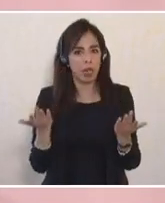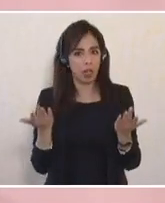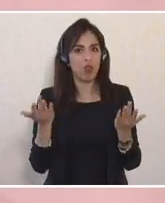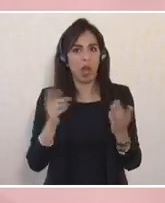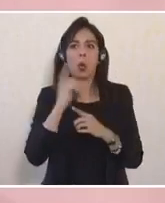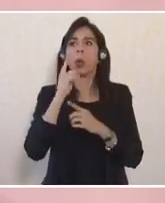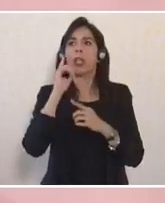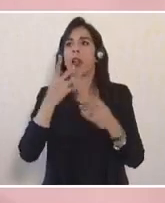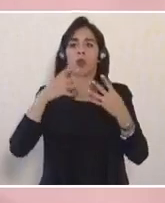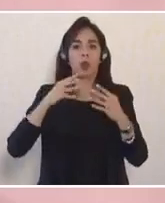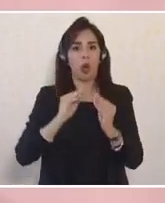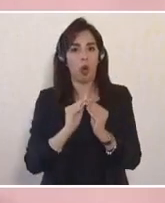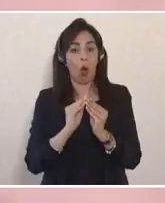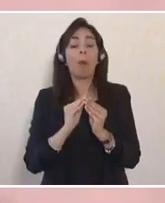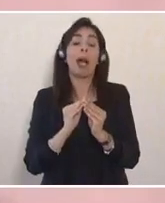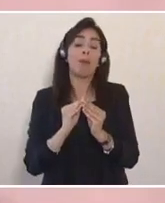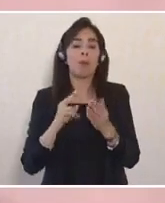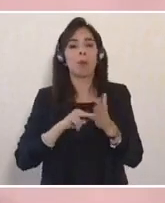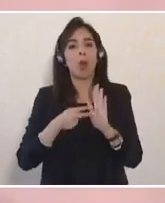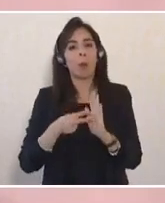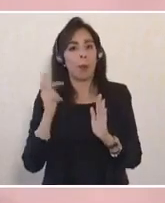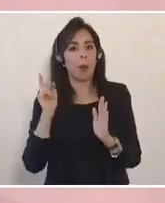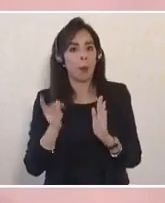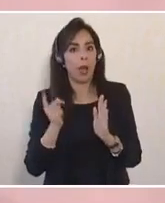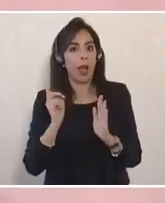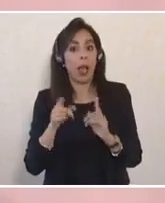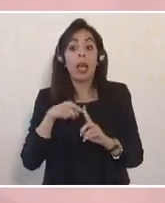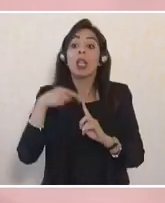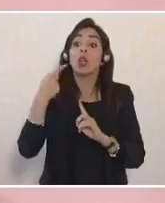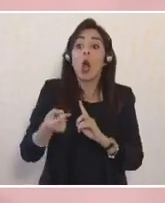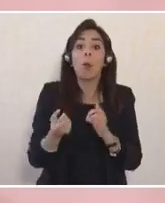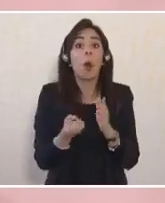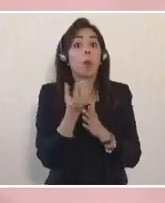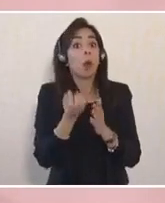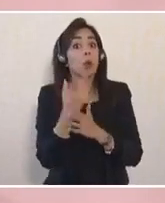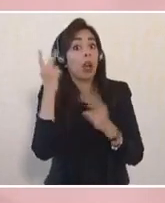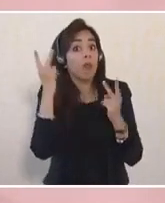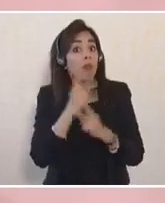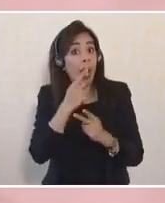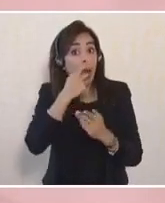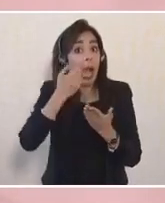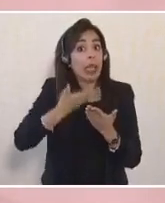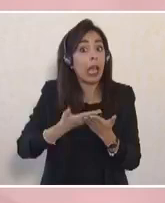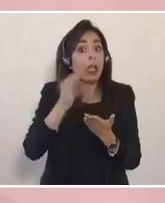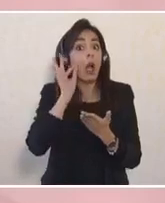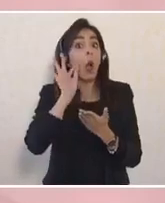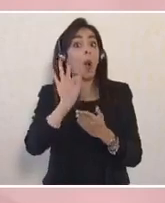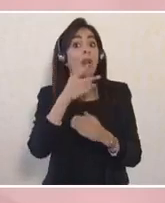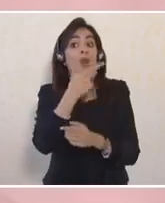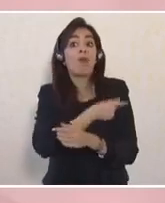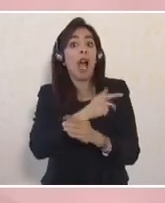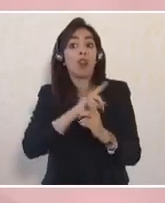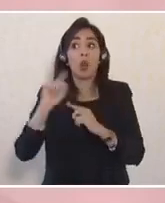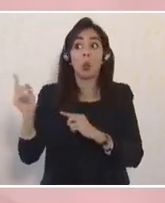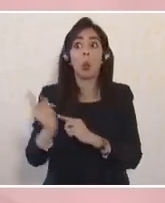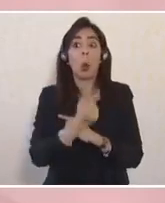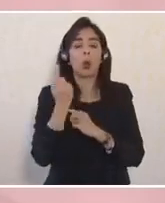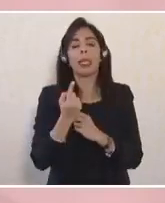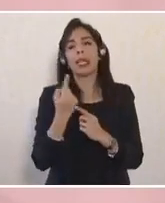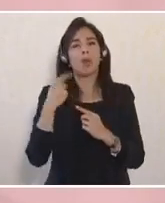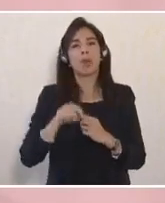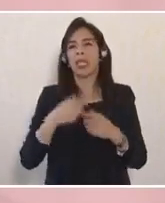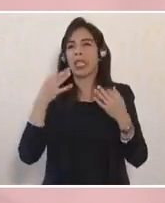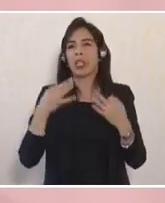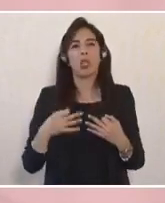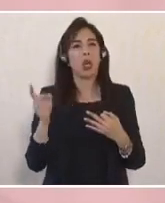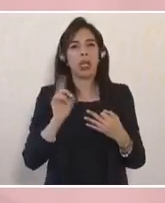Lo svantaggio è che non è sicuro che poi che dia la produzione che poi serve per vaccinare. Perché? Perché dopo